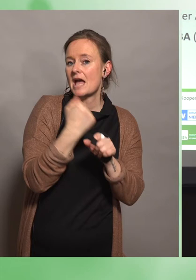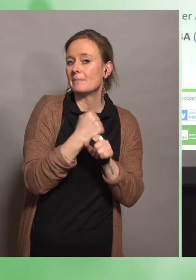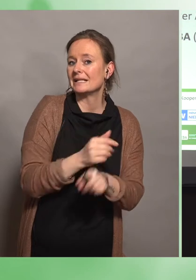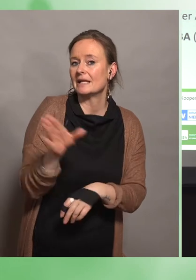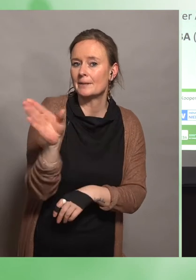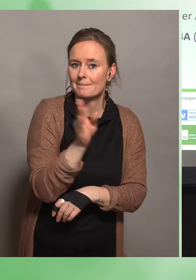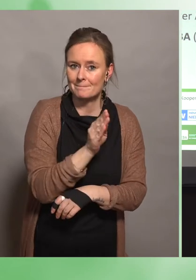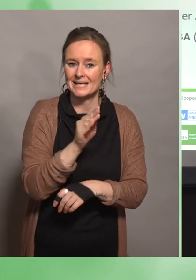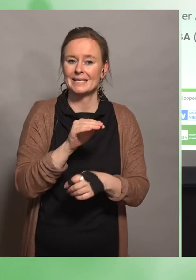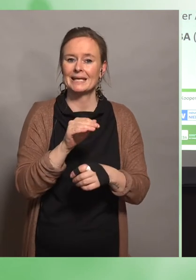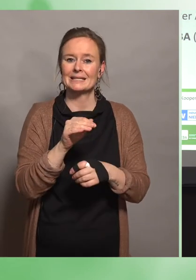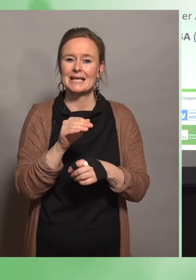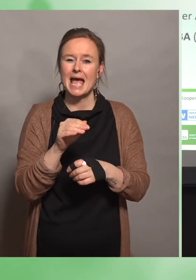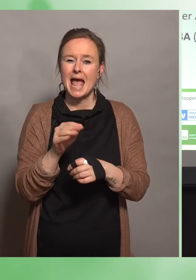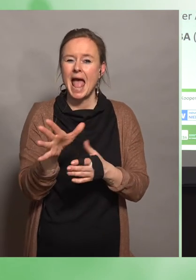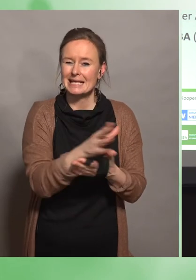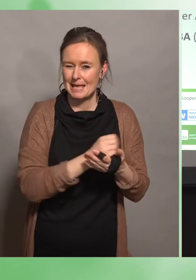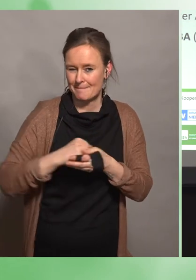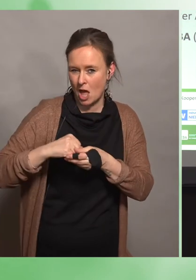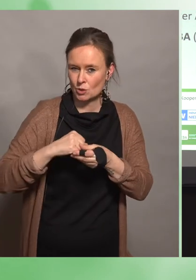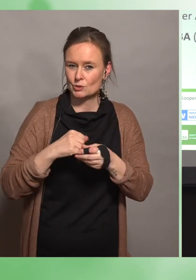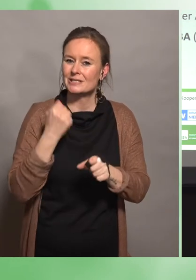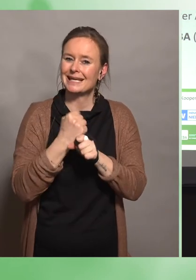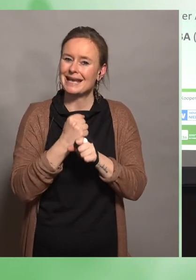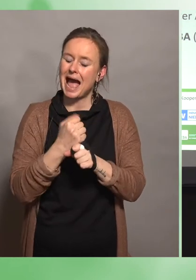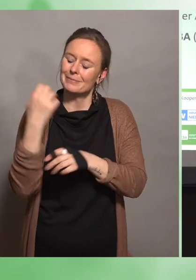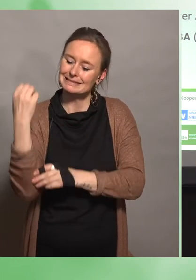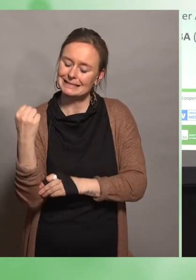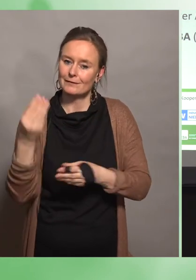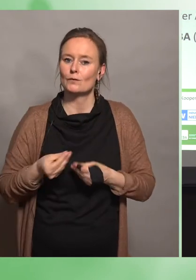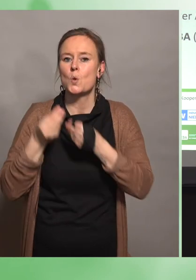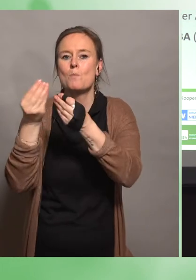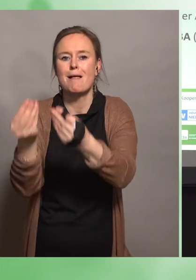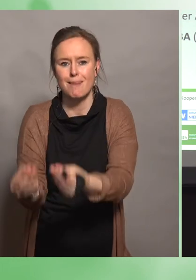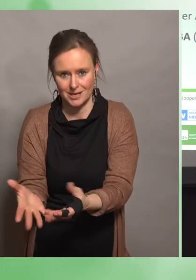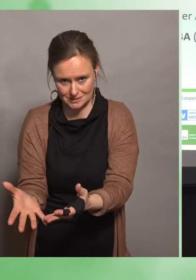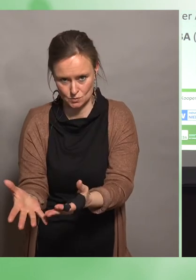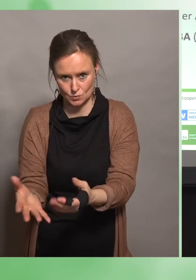gesagt worden, der gemeinnützigen Arbeitskräfteüberlassung. Das heißt, wir